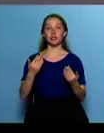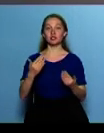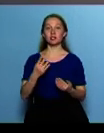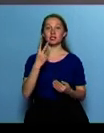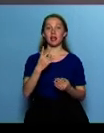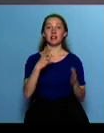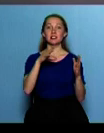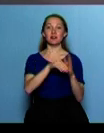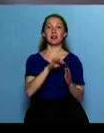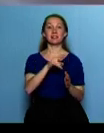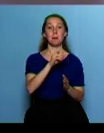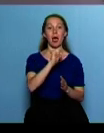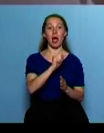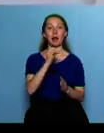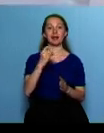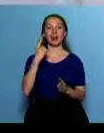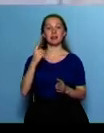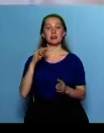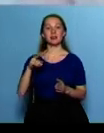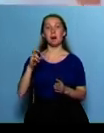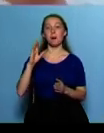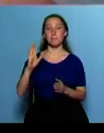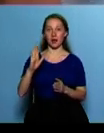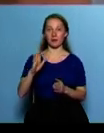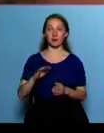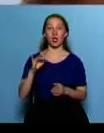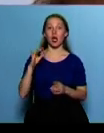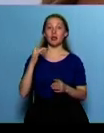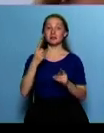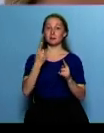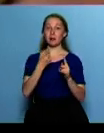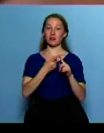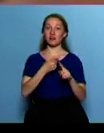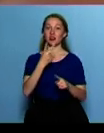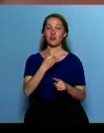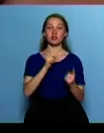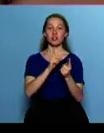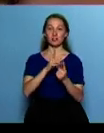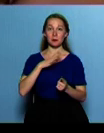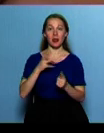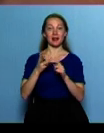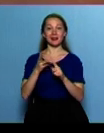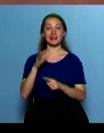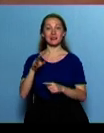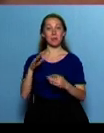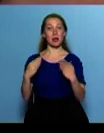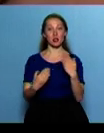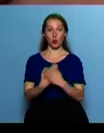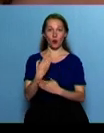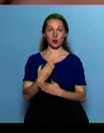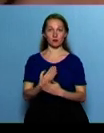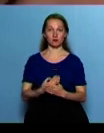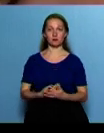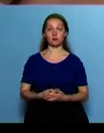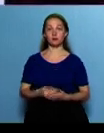вируса гриппа типа А и один типа Б. С первыми двумя жители Удмуртии уже сталкивались раньше. А вот третий тип совершенно новый. Он не